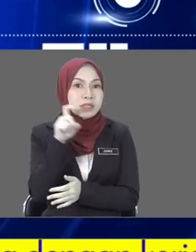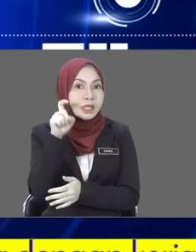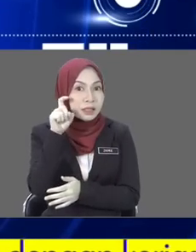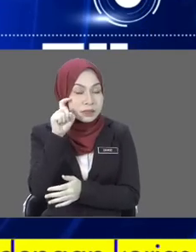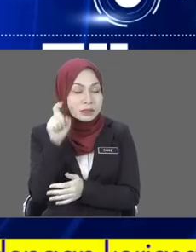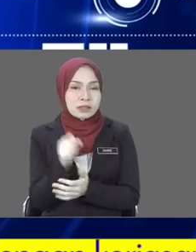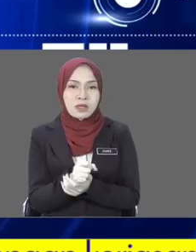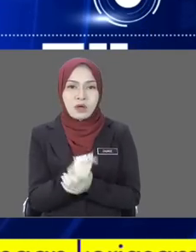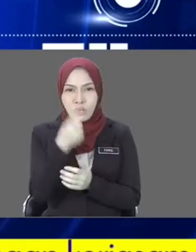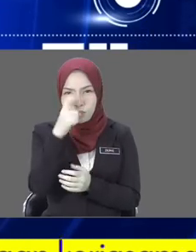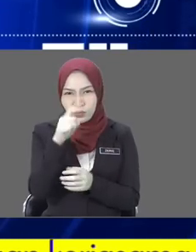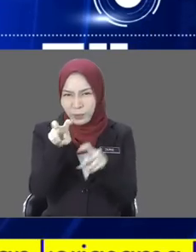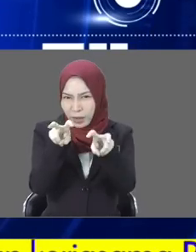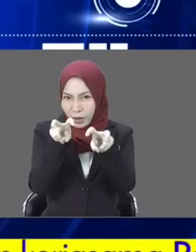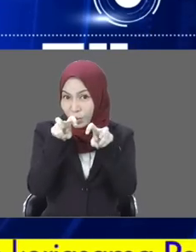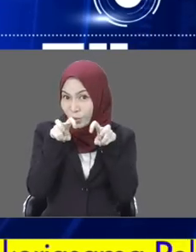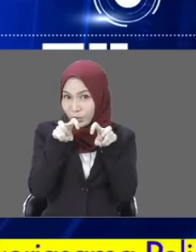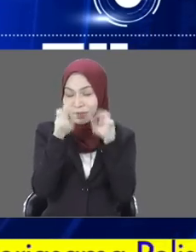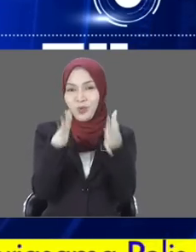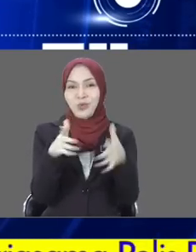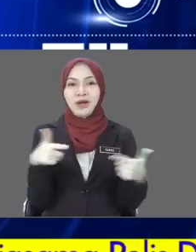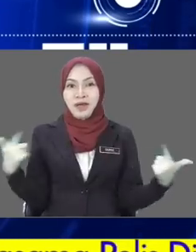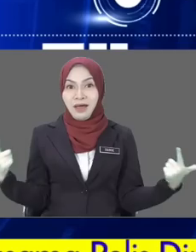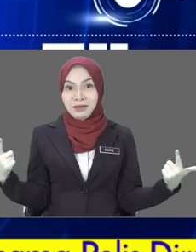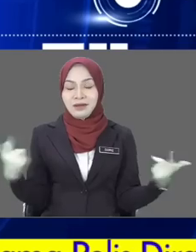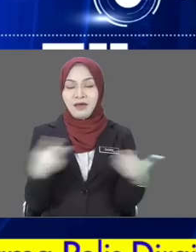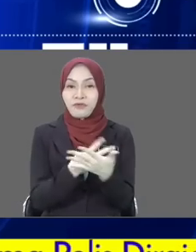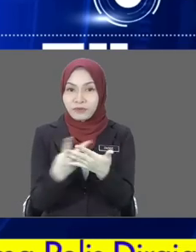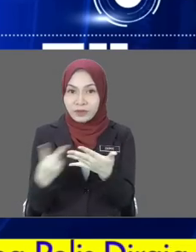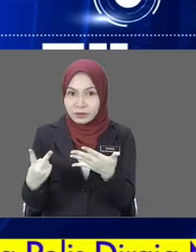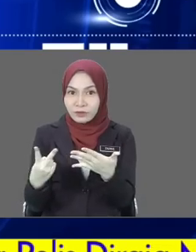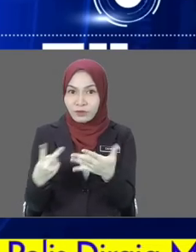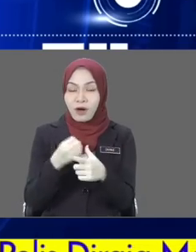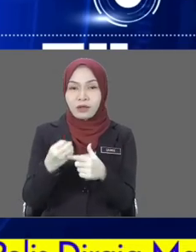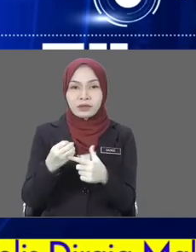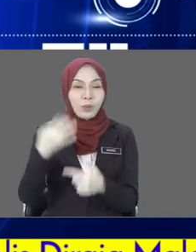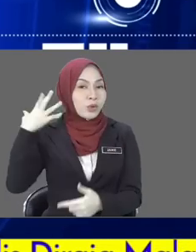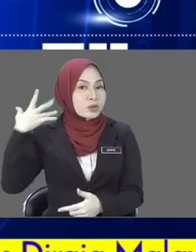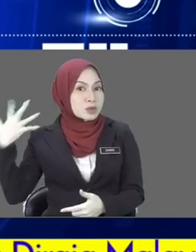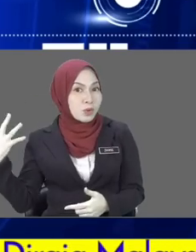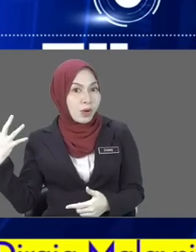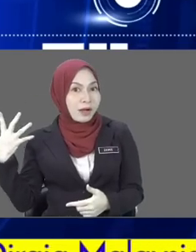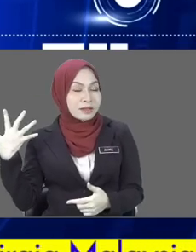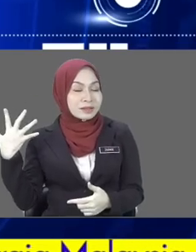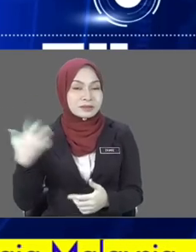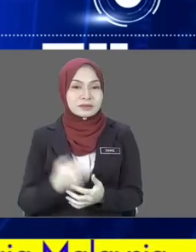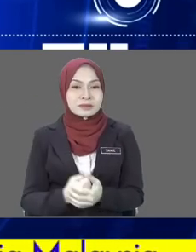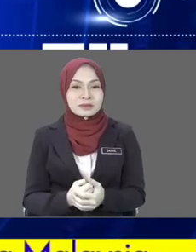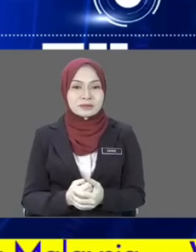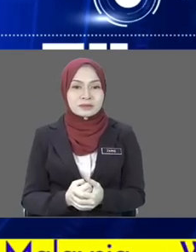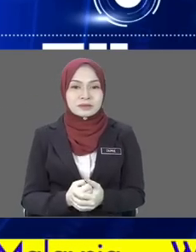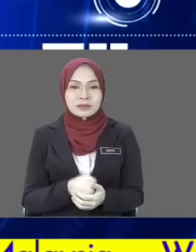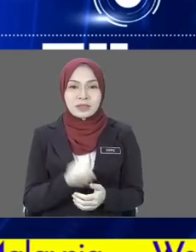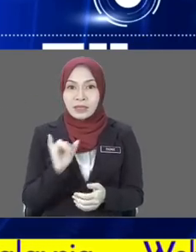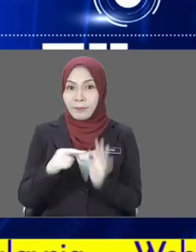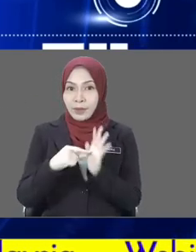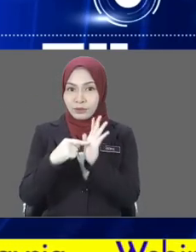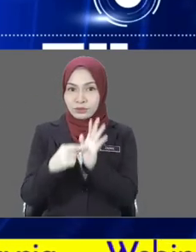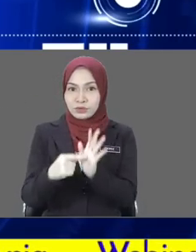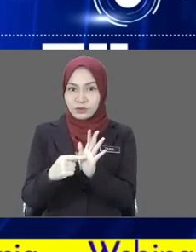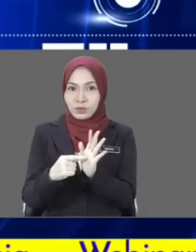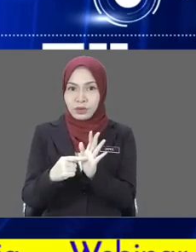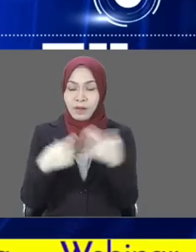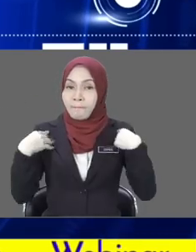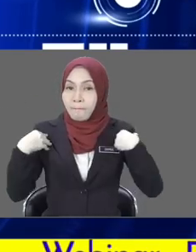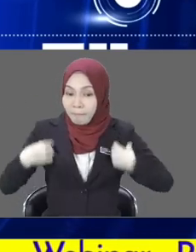menggoda seseorang Selain itu video atau Voice atau apus aja material yang mendadakkan tubuh anda